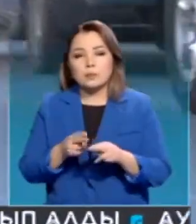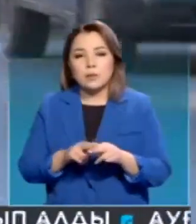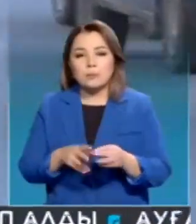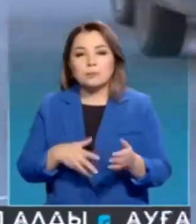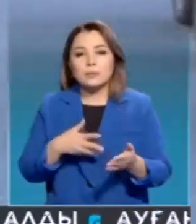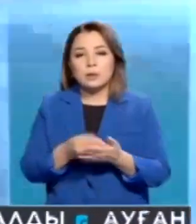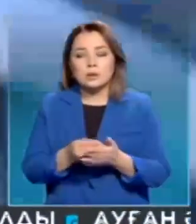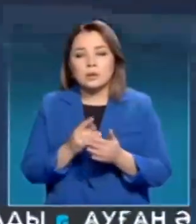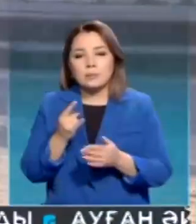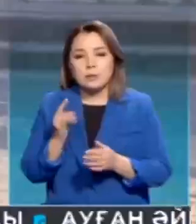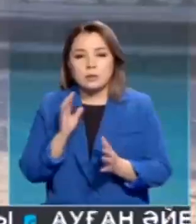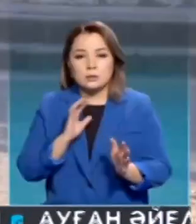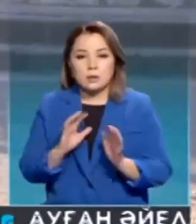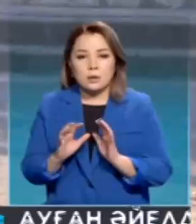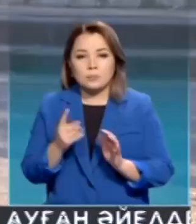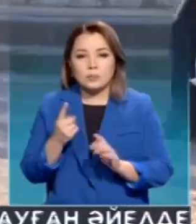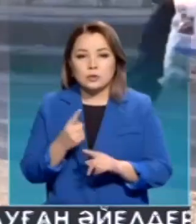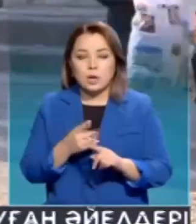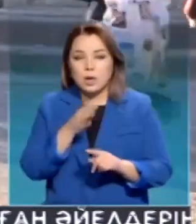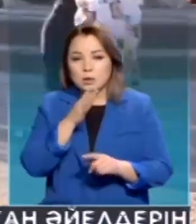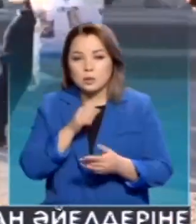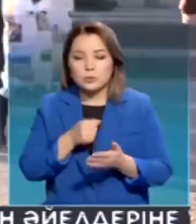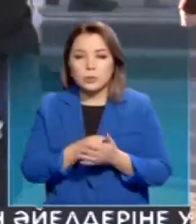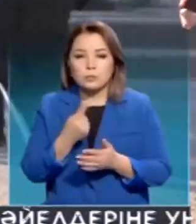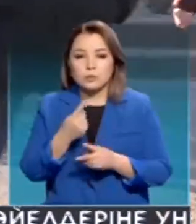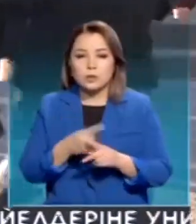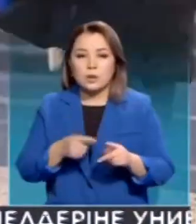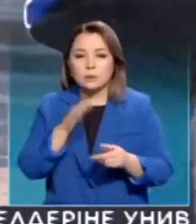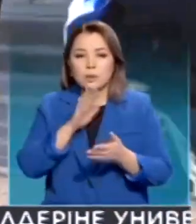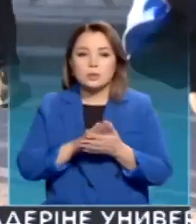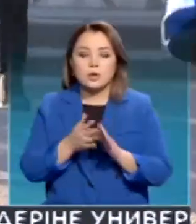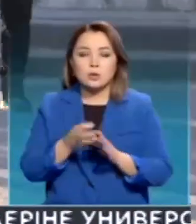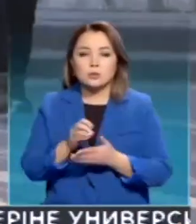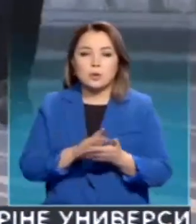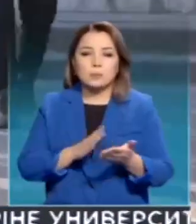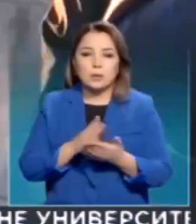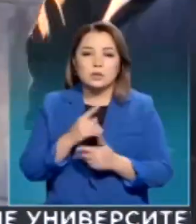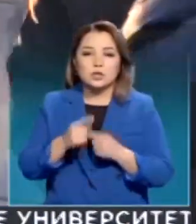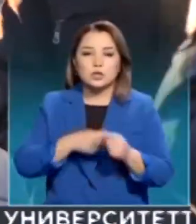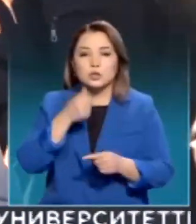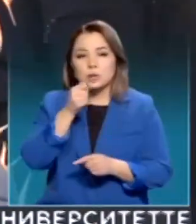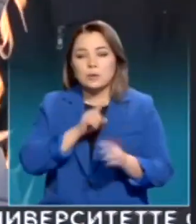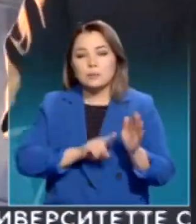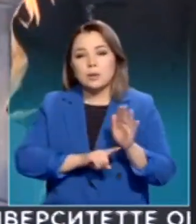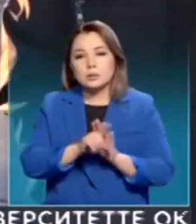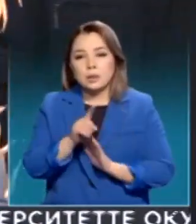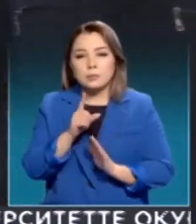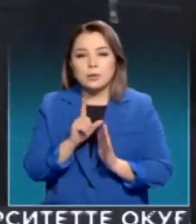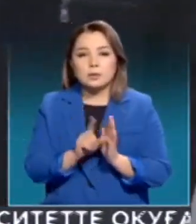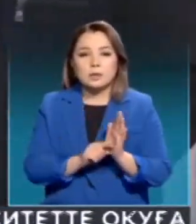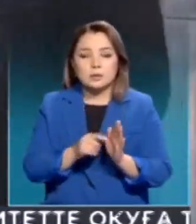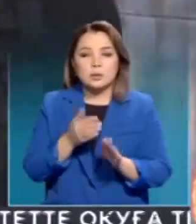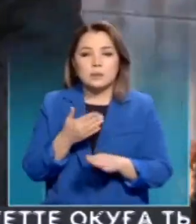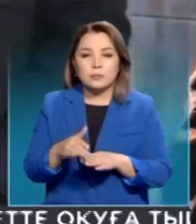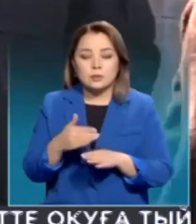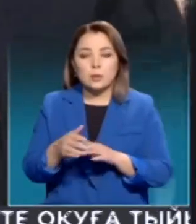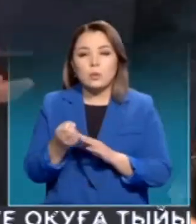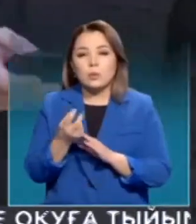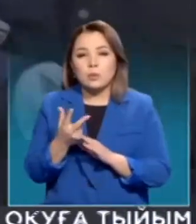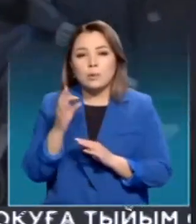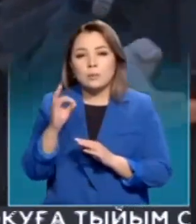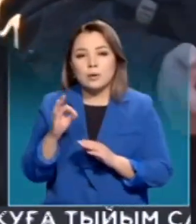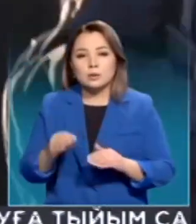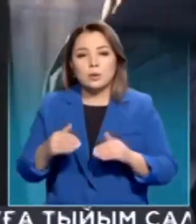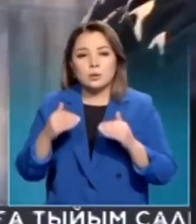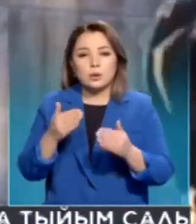төленетін жәрдемақы 1 жастан 1,5 жасқа ұзартылды. Сондай-ақ келер жылдан бастап зейнетақы мөлшері кезең-кезеңімен 13%-ға